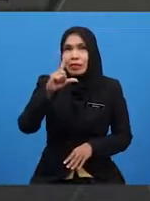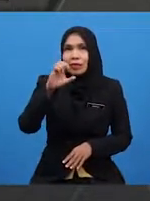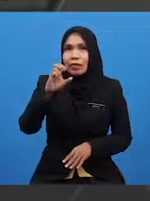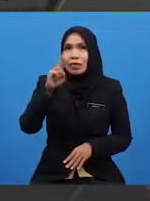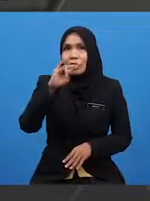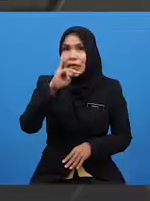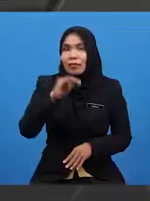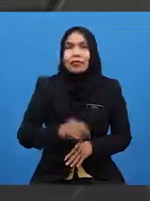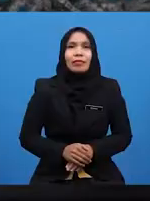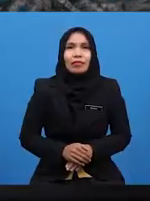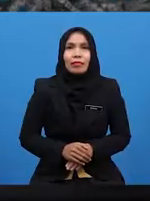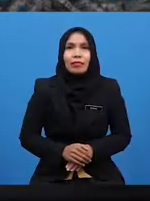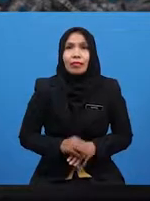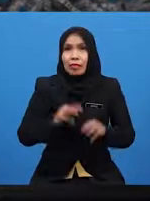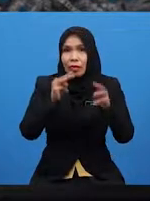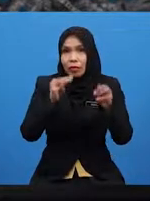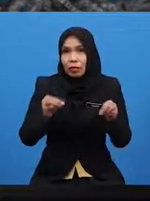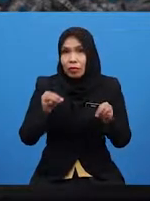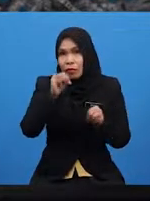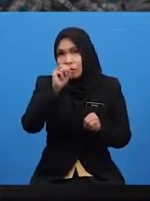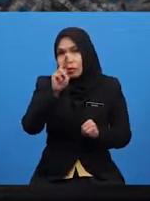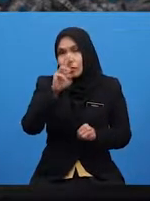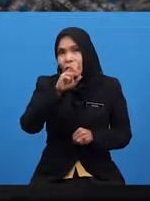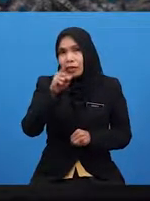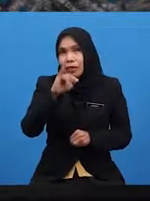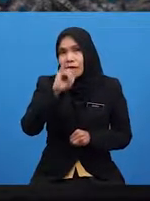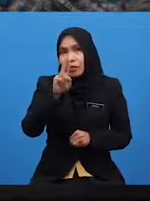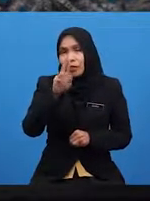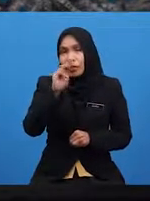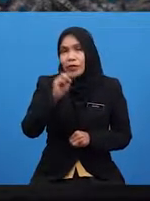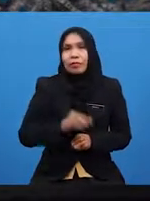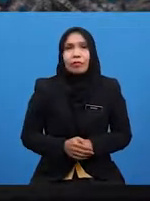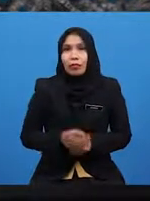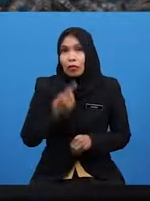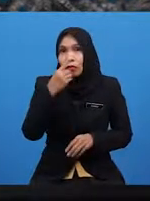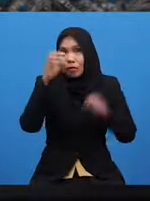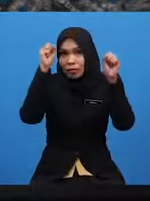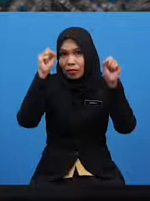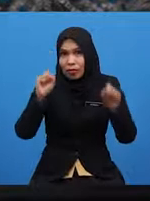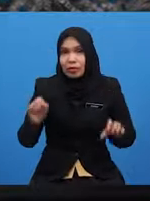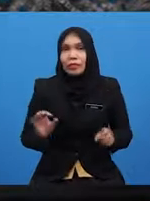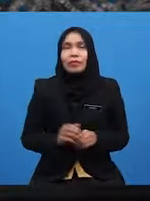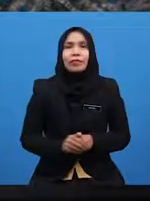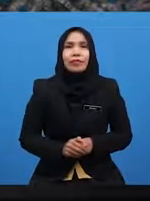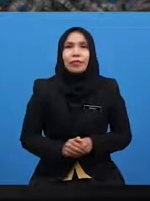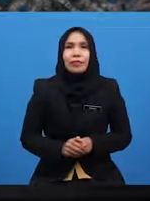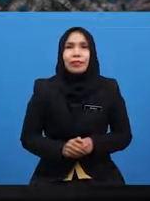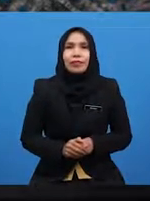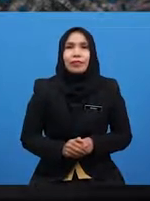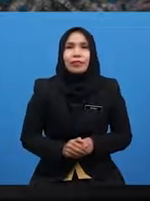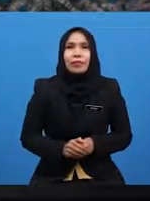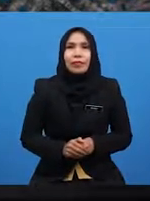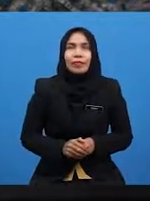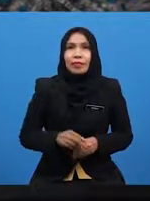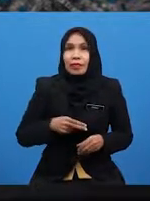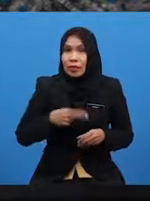penghias. Arca berfungsi mempunyai fungsi dan kegunaannya. Hasil tiga dimensi